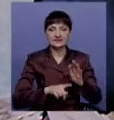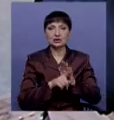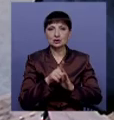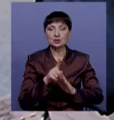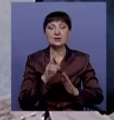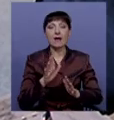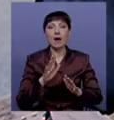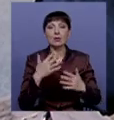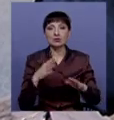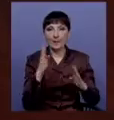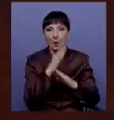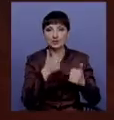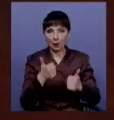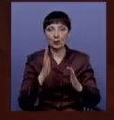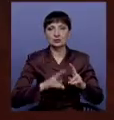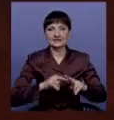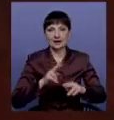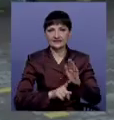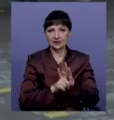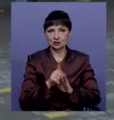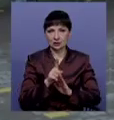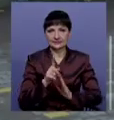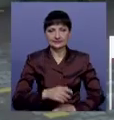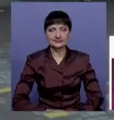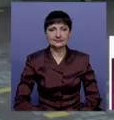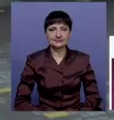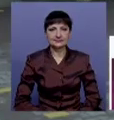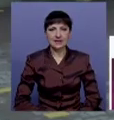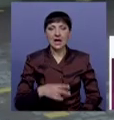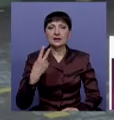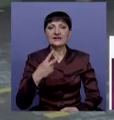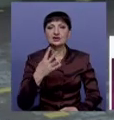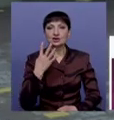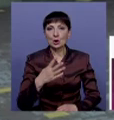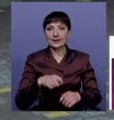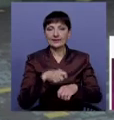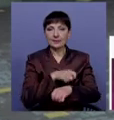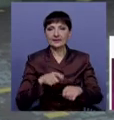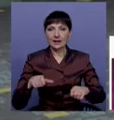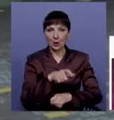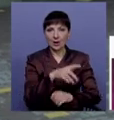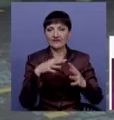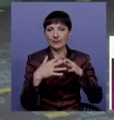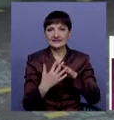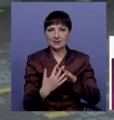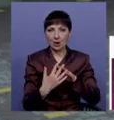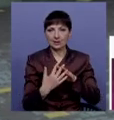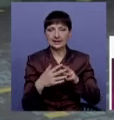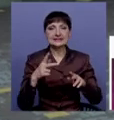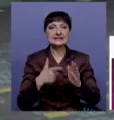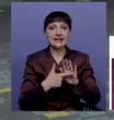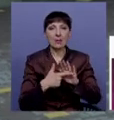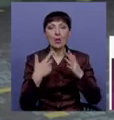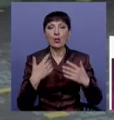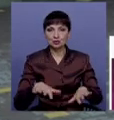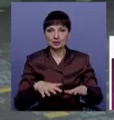как только позволят погодные условия торт шофар мне из 24 километров дороги в поселке 7 километров уже